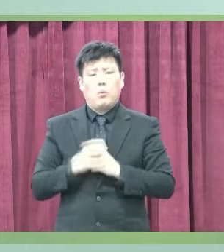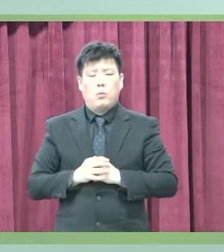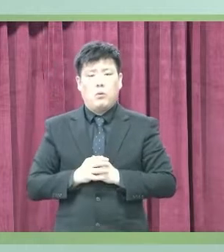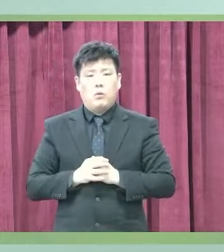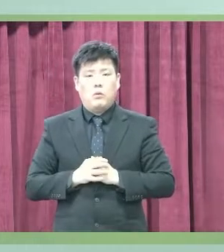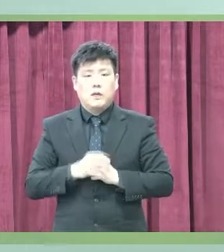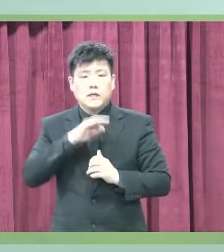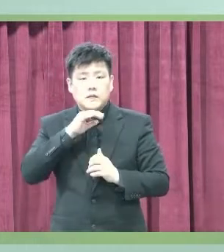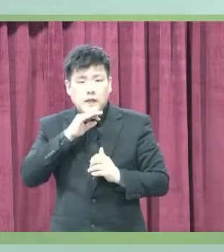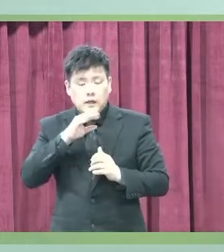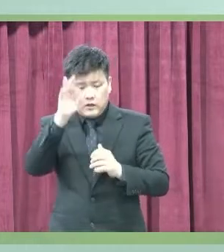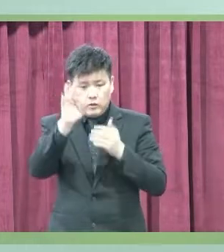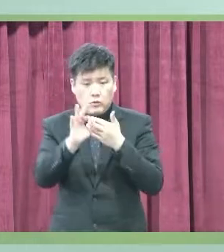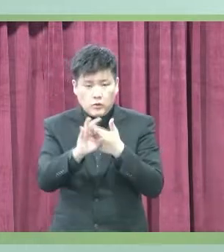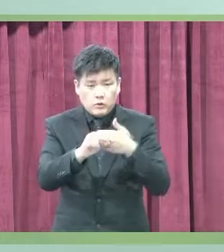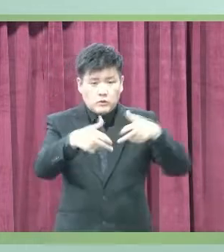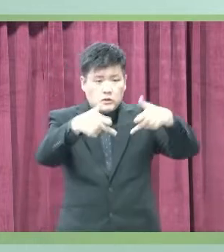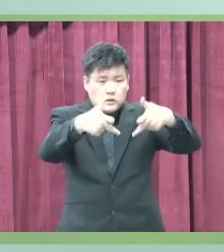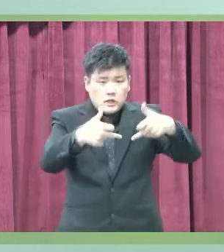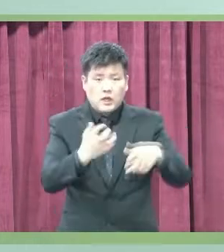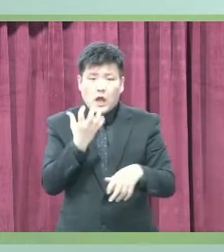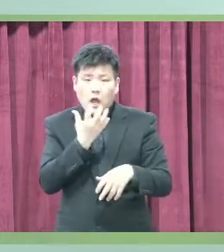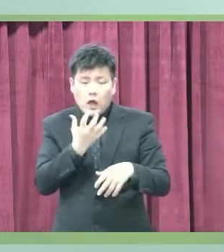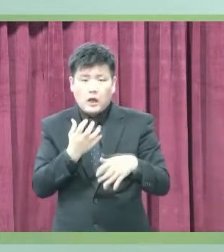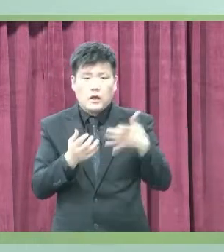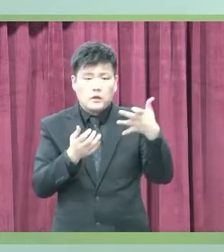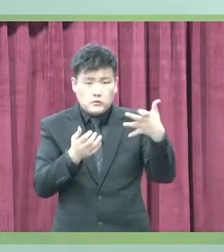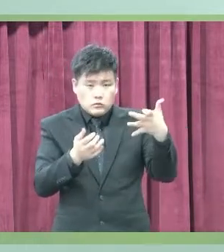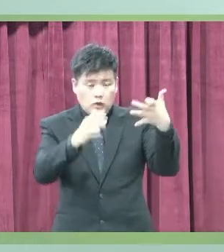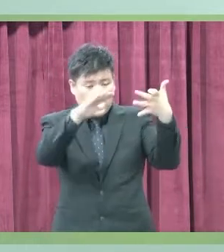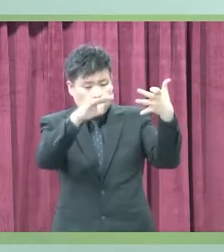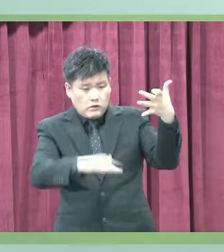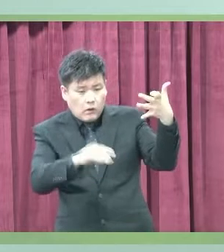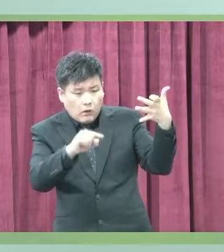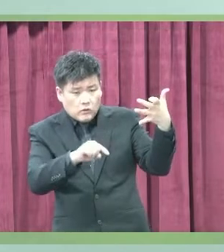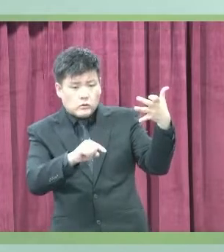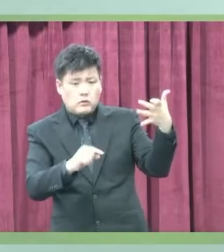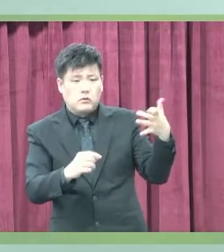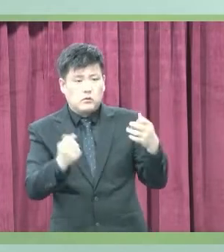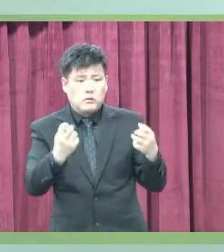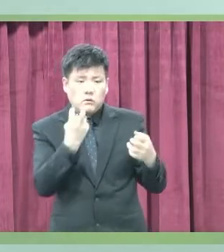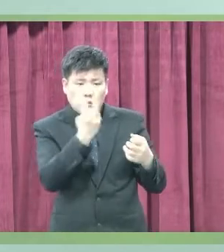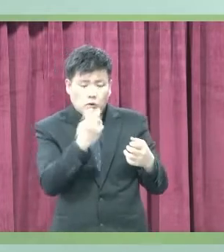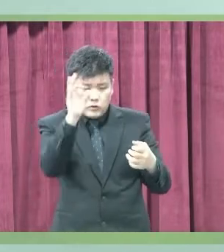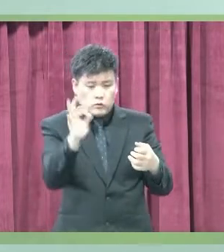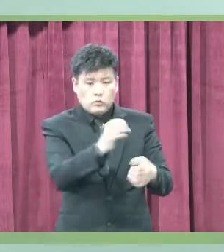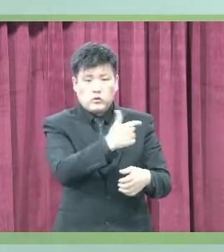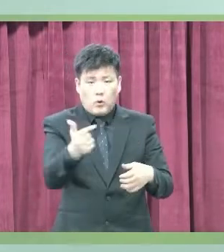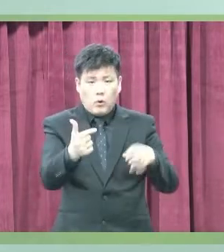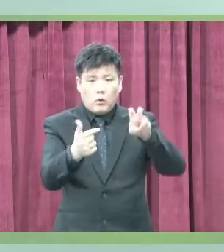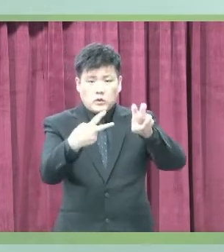연령대를 보시면 장애인과 비장애인 모두 19세 이하에서 가장 높은 수검률을 보이고 20대에